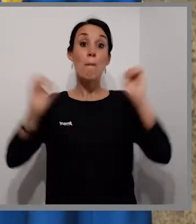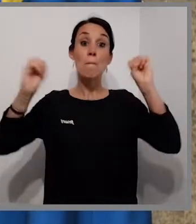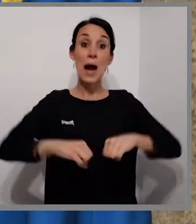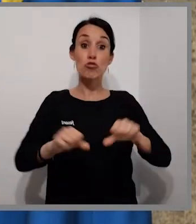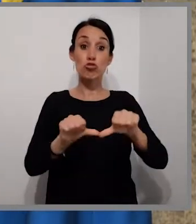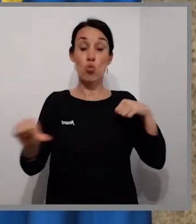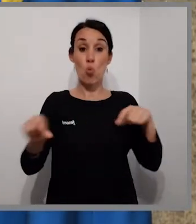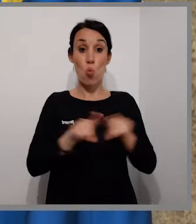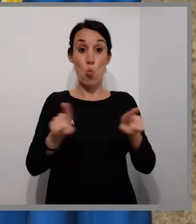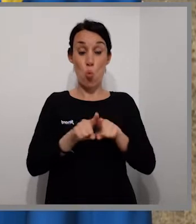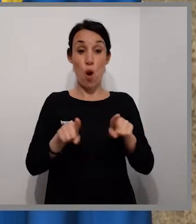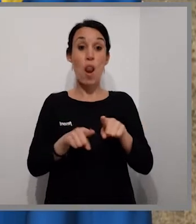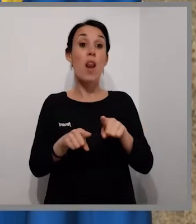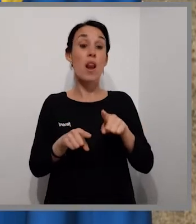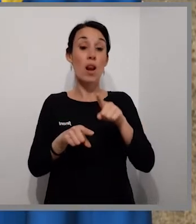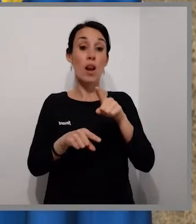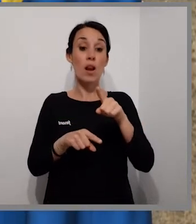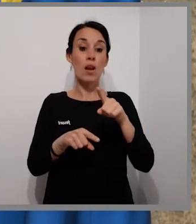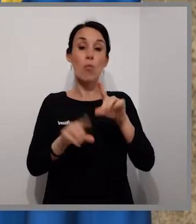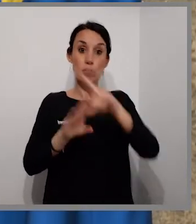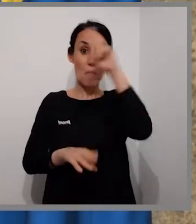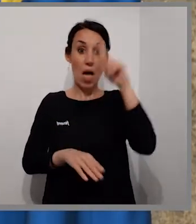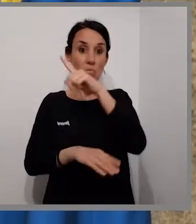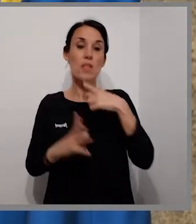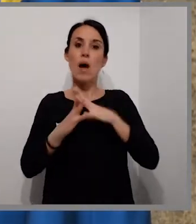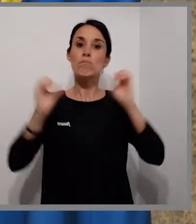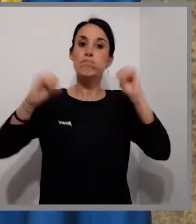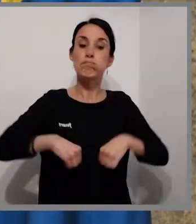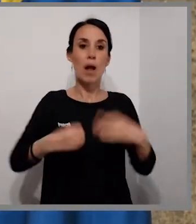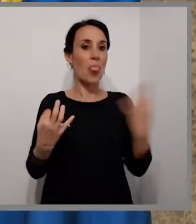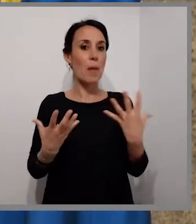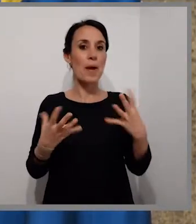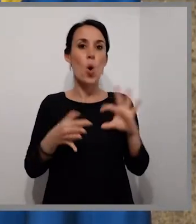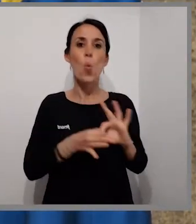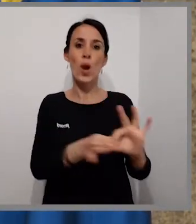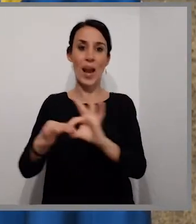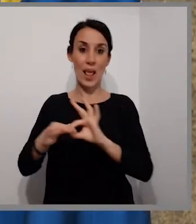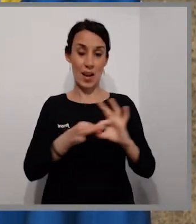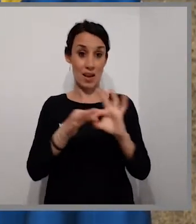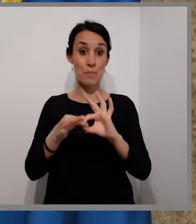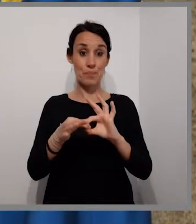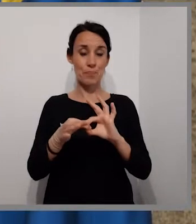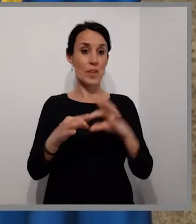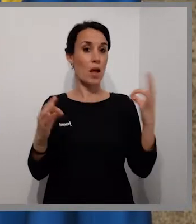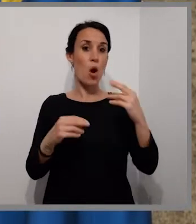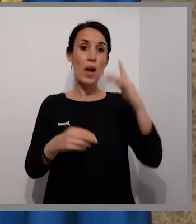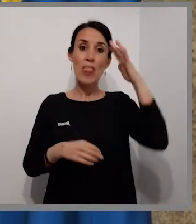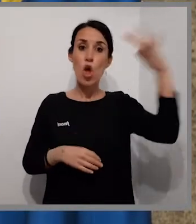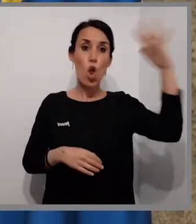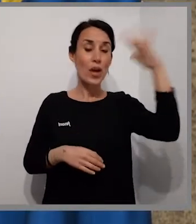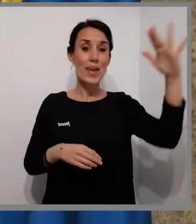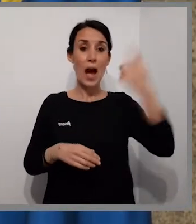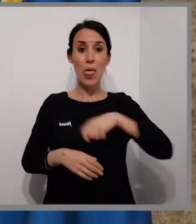s'han anomenat en el passat de la Moncloa, que es poden anomenar com se decidisca, que han de juntar, que han d'unir a les distintes